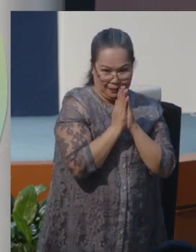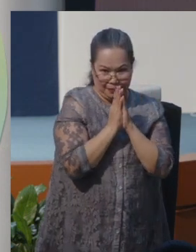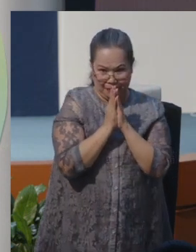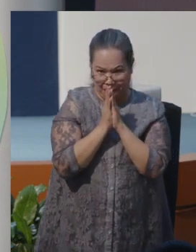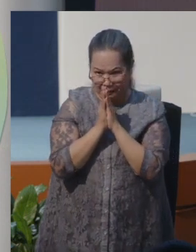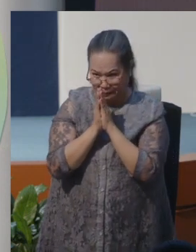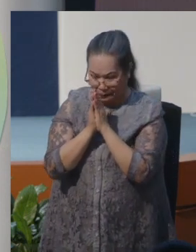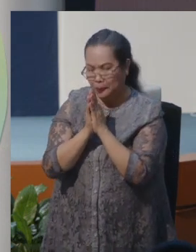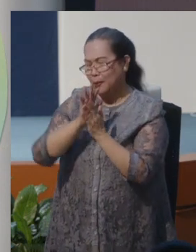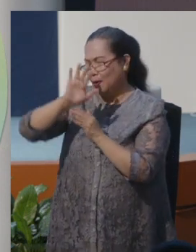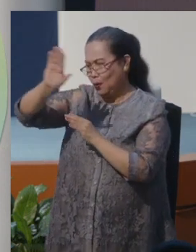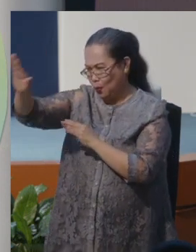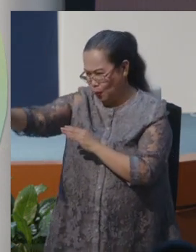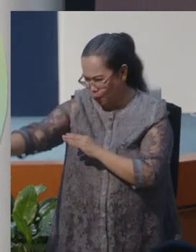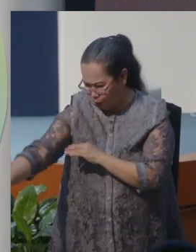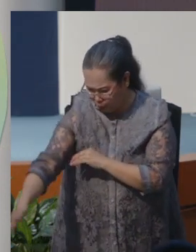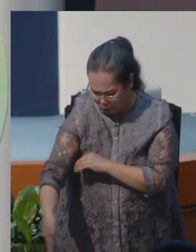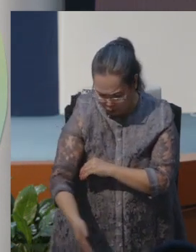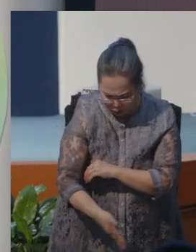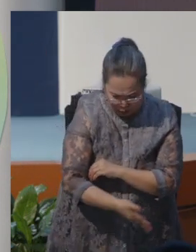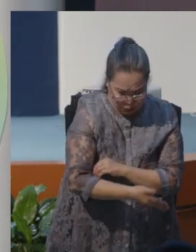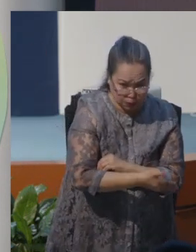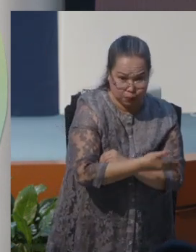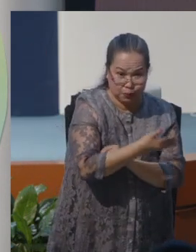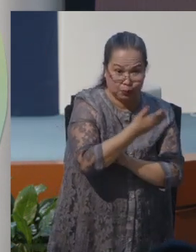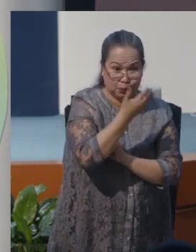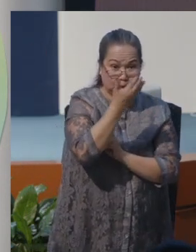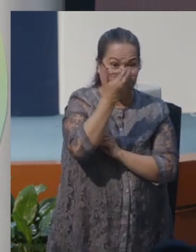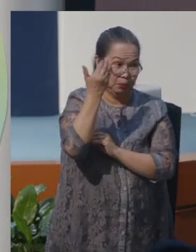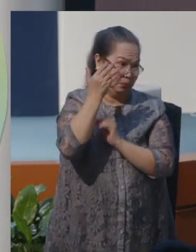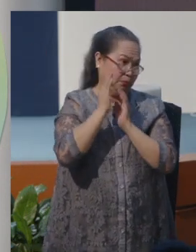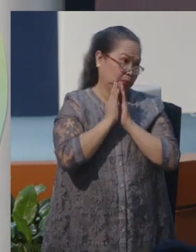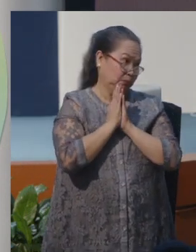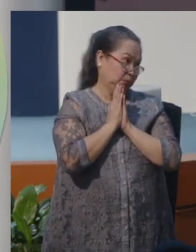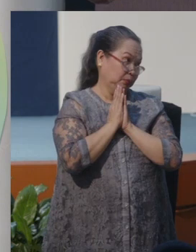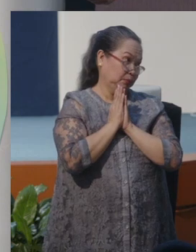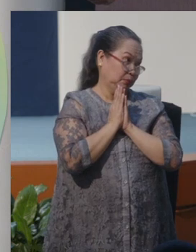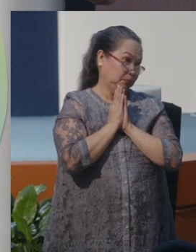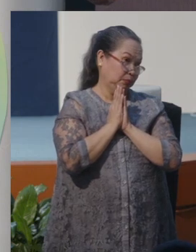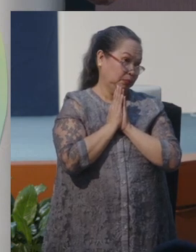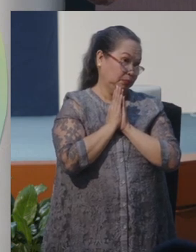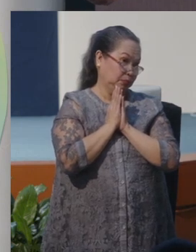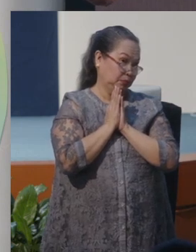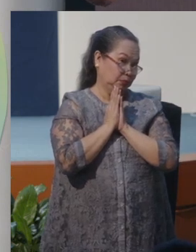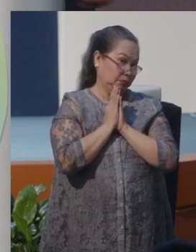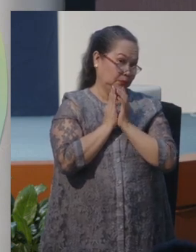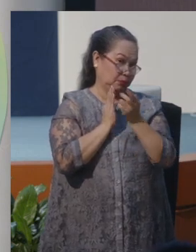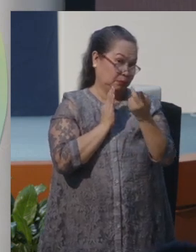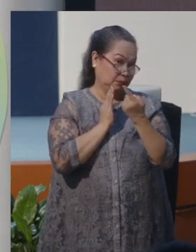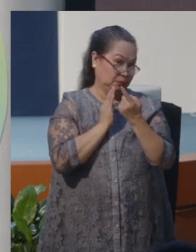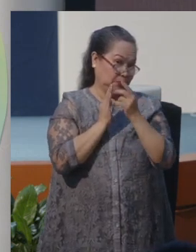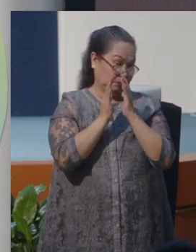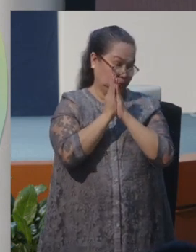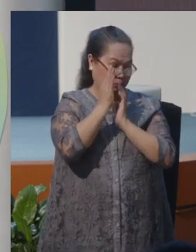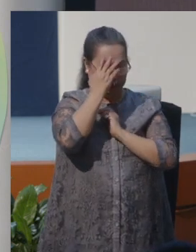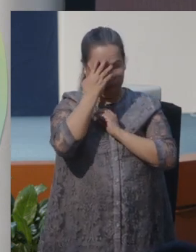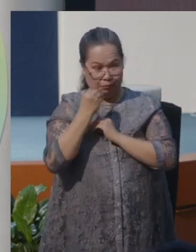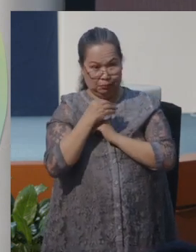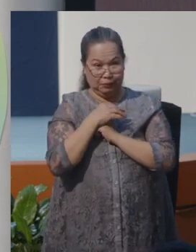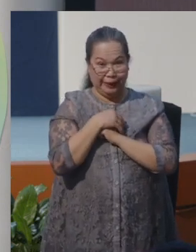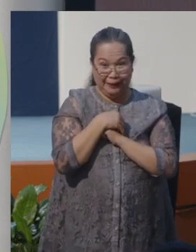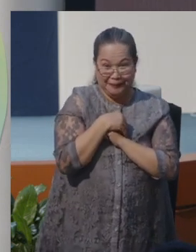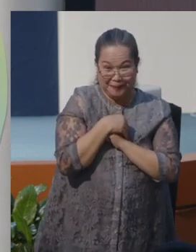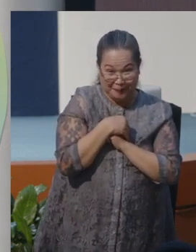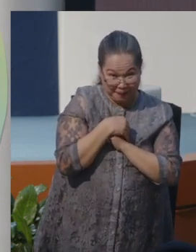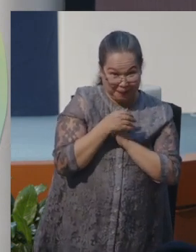siya ng buong magdamag. Buong magdamag. Alam nyo, ang ating Panginoon ay